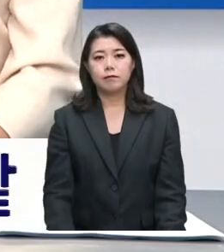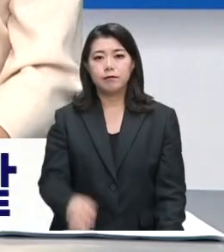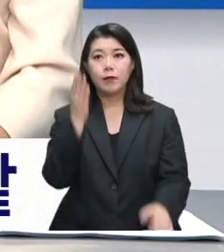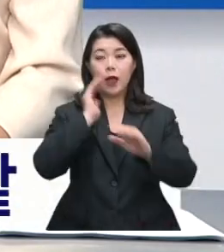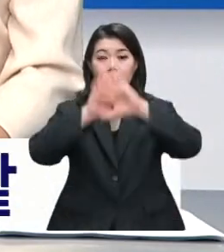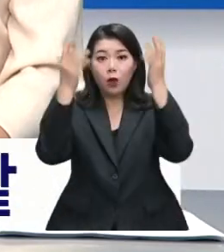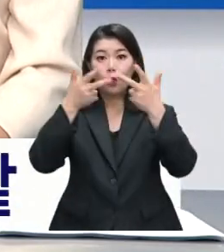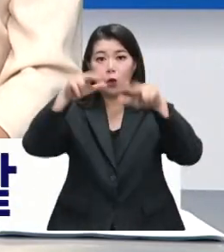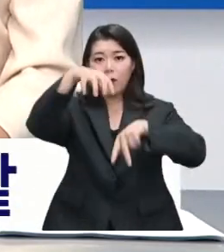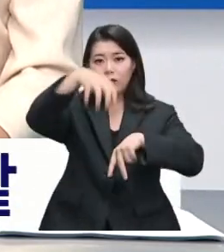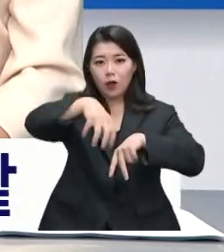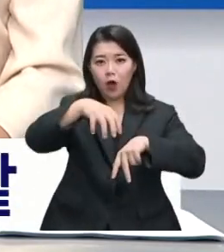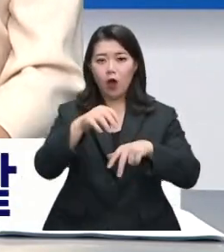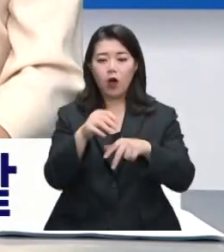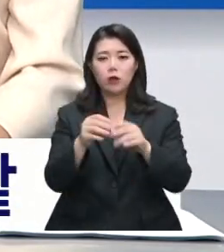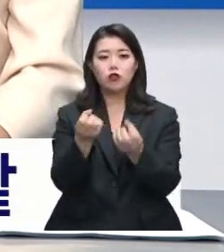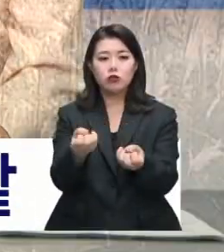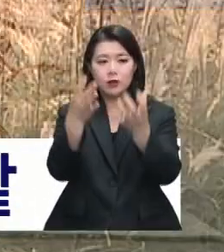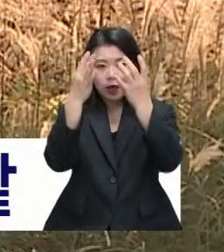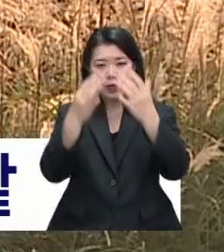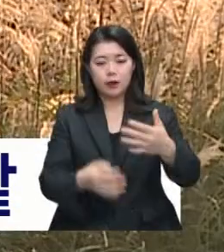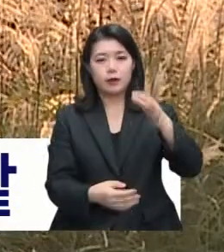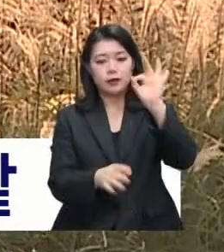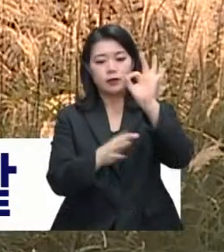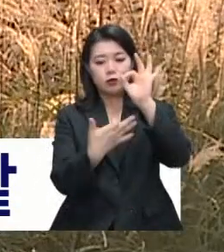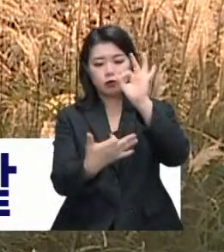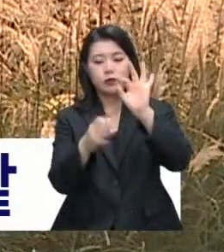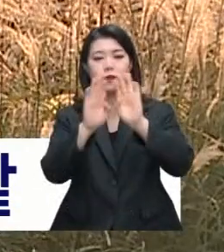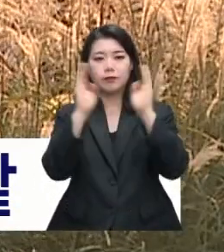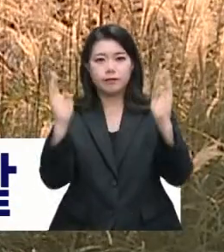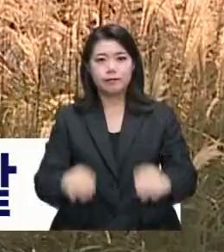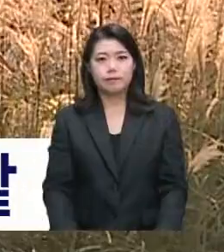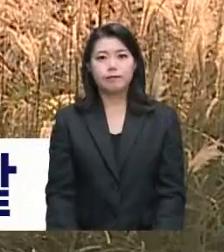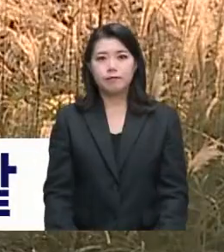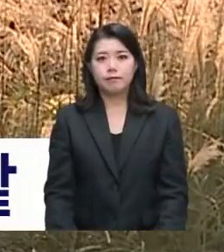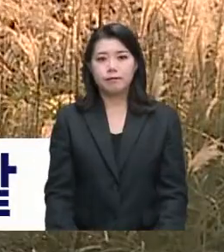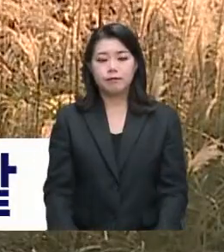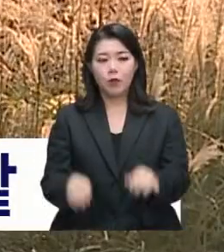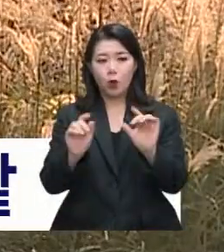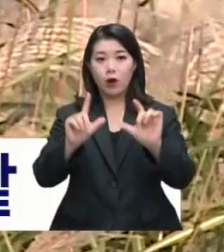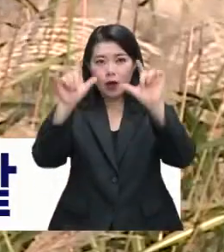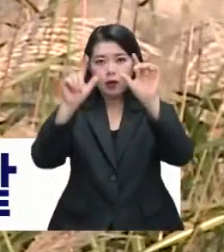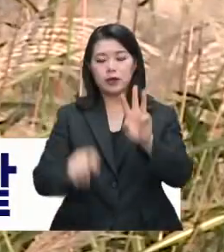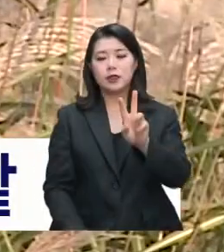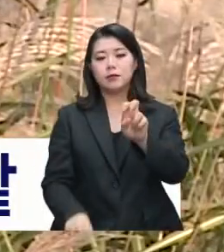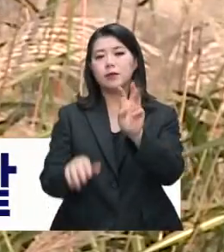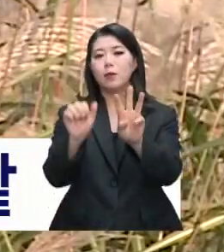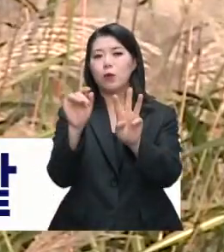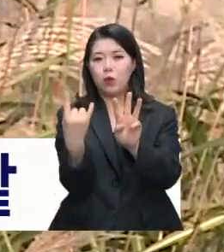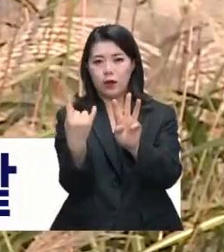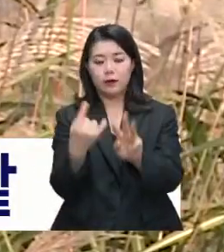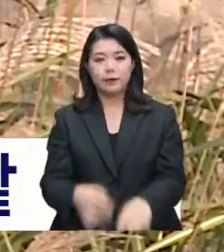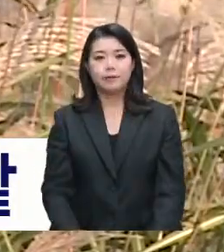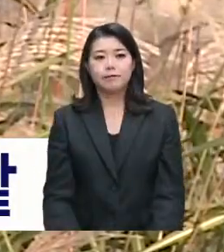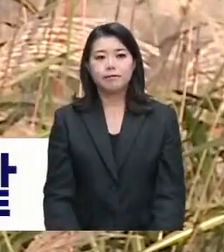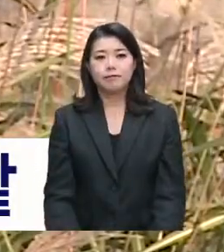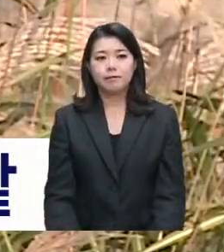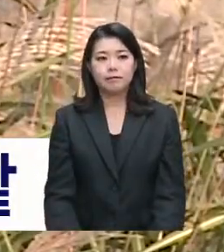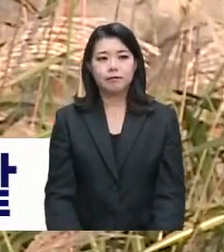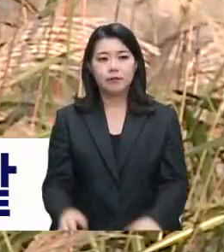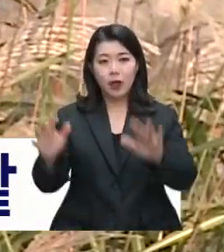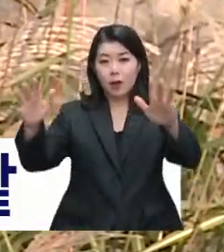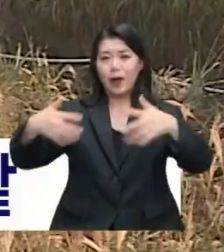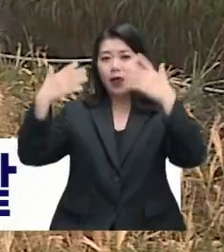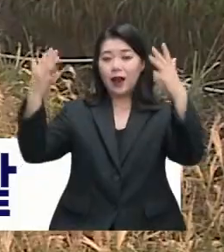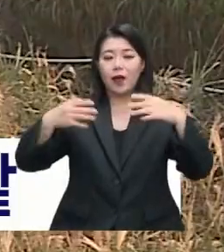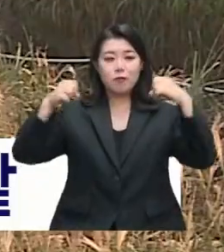하늘공원에서 펼쳐지는 서울 억새 축제가 19일 개막합니다. 올해로 23회를 맞이한 이번 축제는 억새 바람